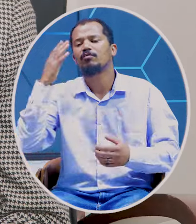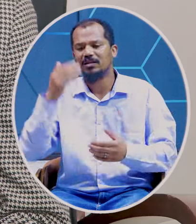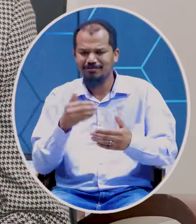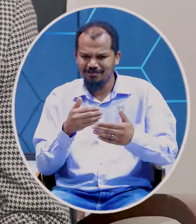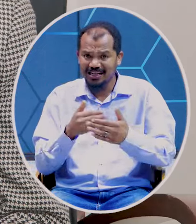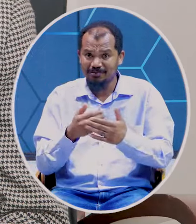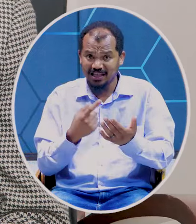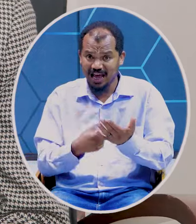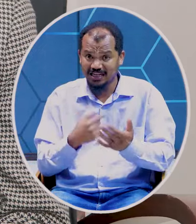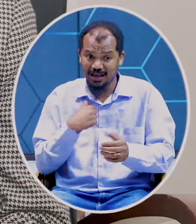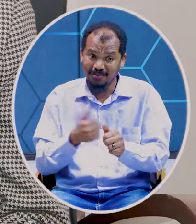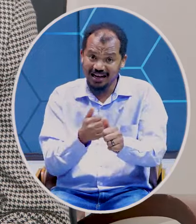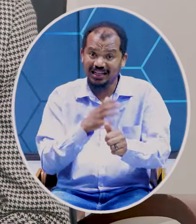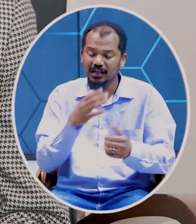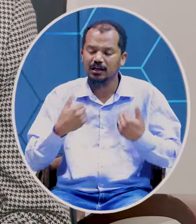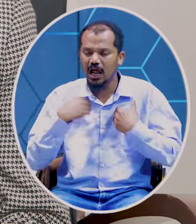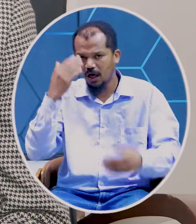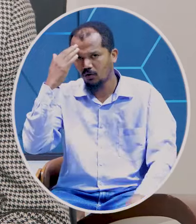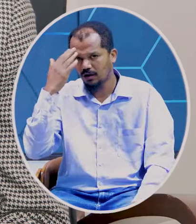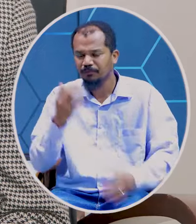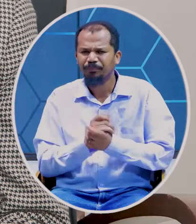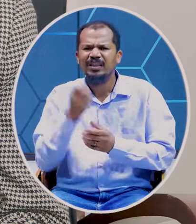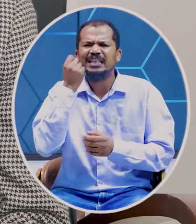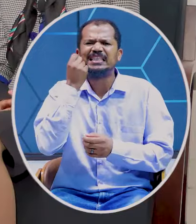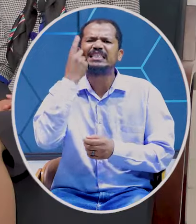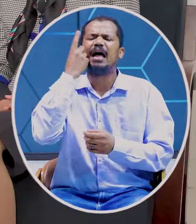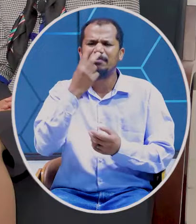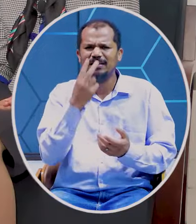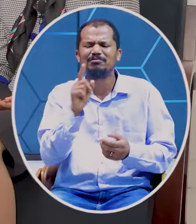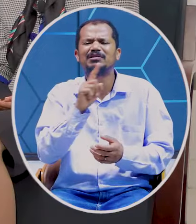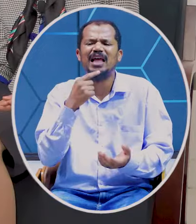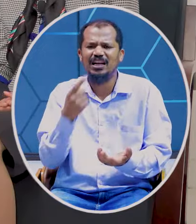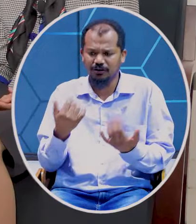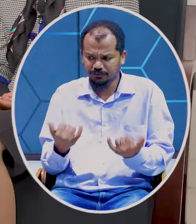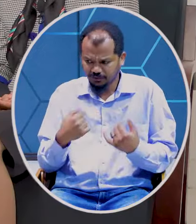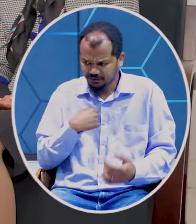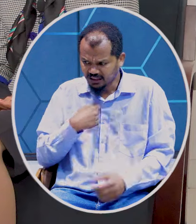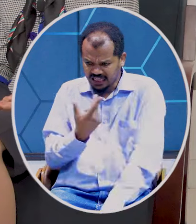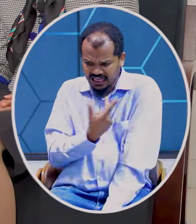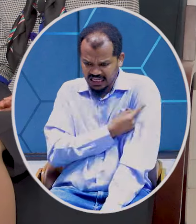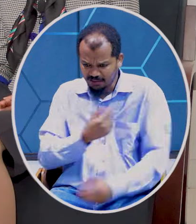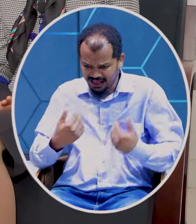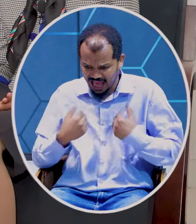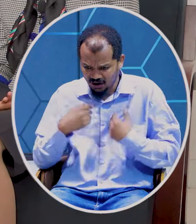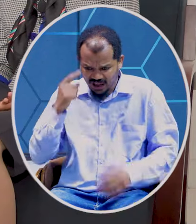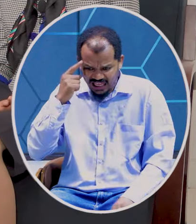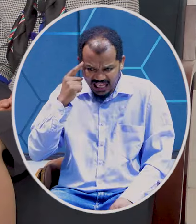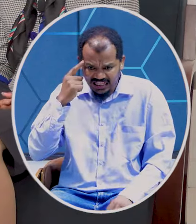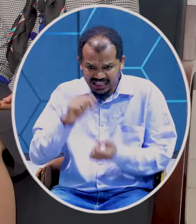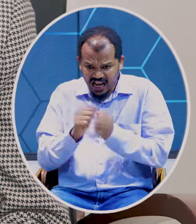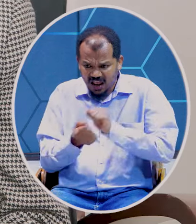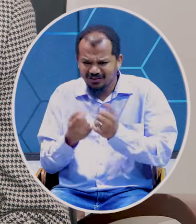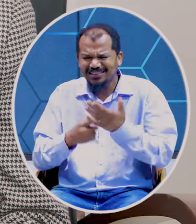ይመስለኛል። በጣም በቅርበት ያን ነገር ባልከታተልም እንዳለ ግን አውቃለሁ። ግንዛቤን በተመለከተ ምን ትይኛለሽ? እኔ አሁን ክትባት ላይ ያለው